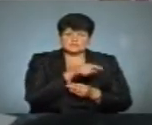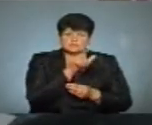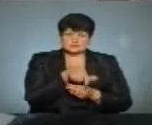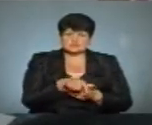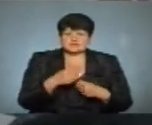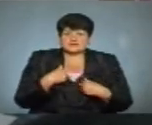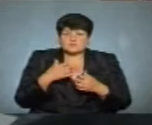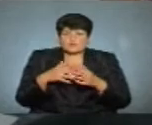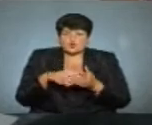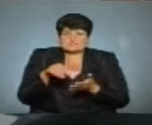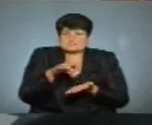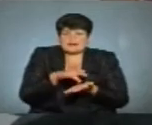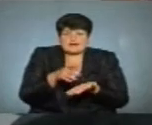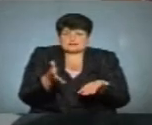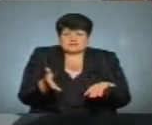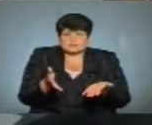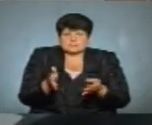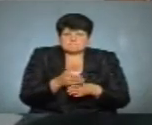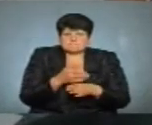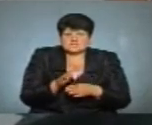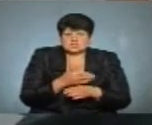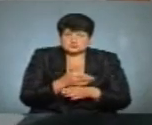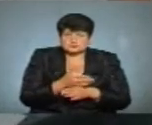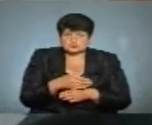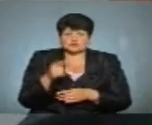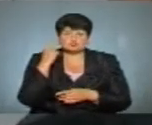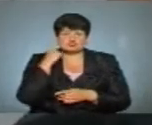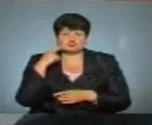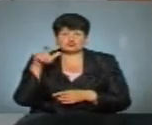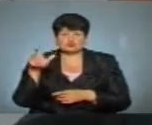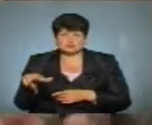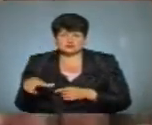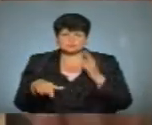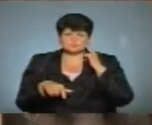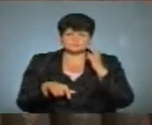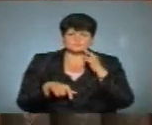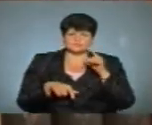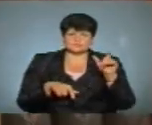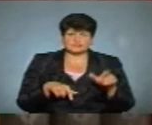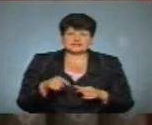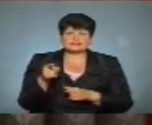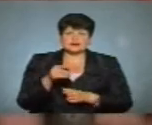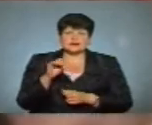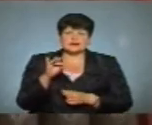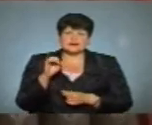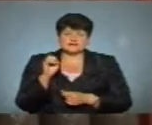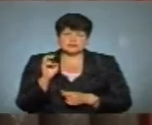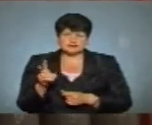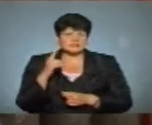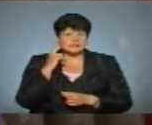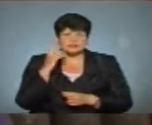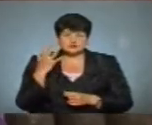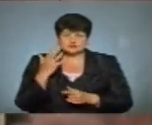є посередник між чуючою людиною і нечуючою людиною. Тернополянин Ерік Скринник не чує